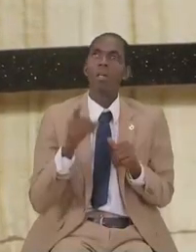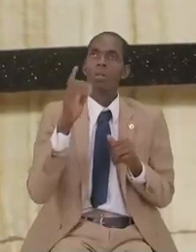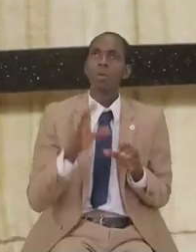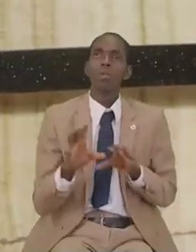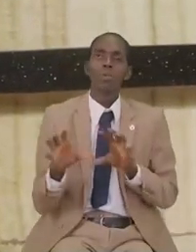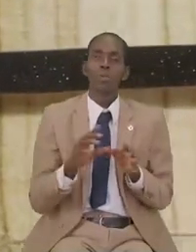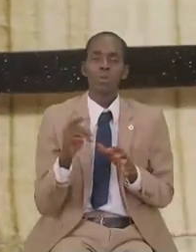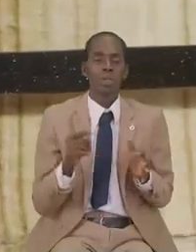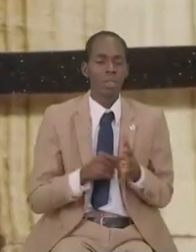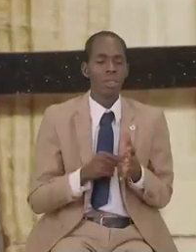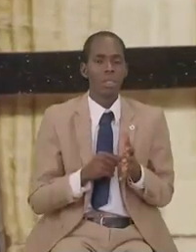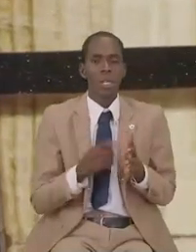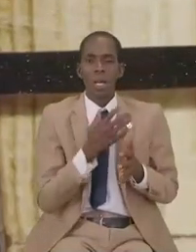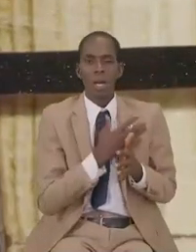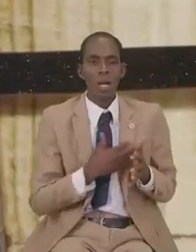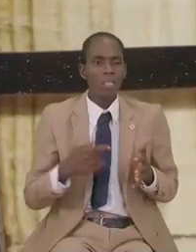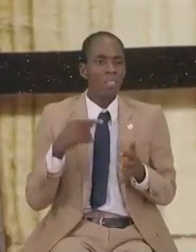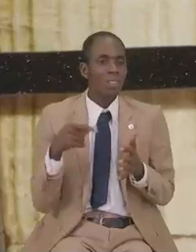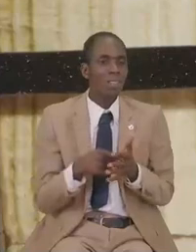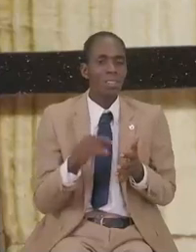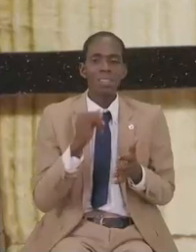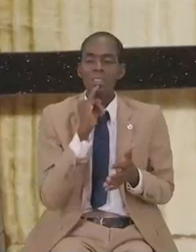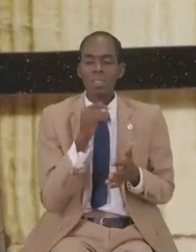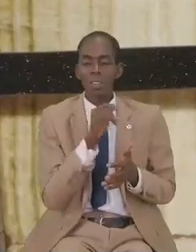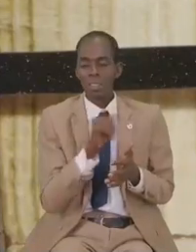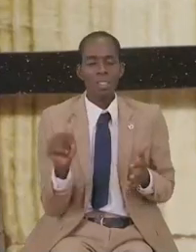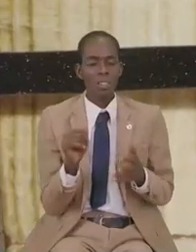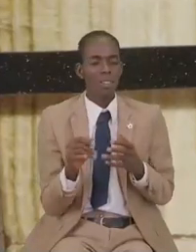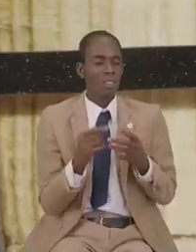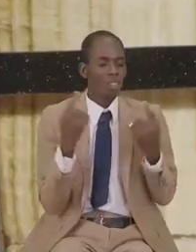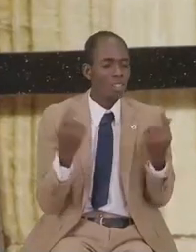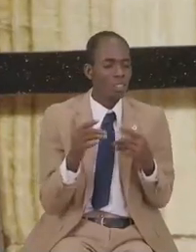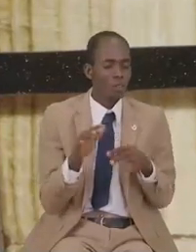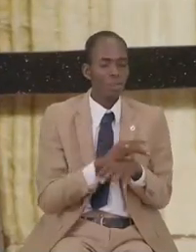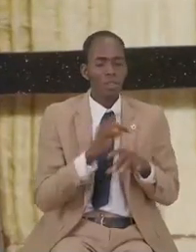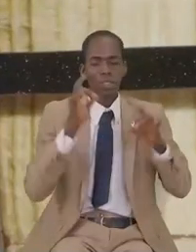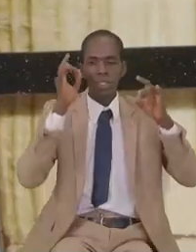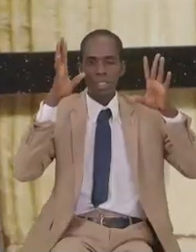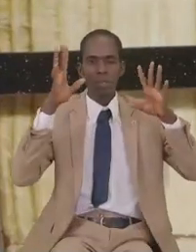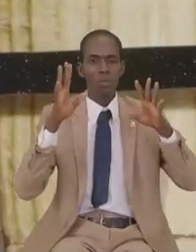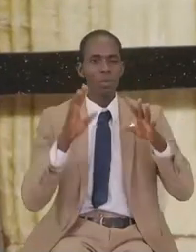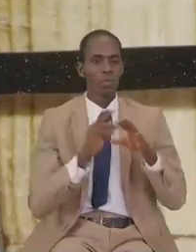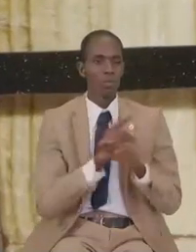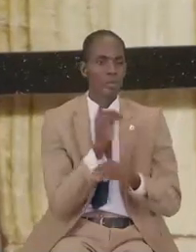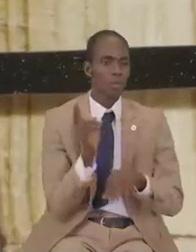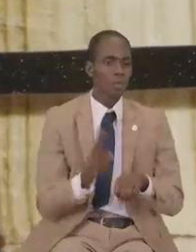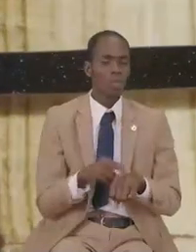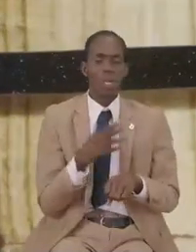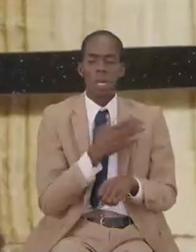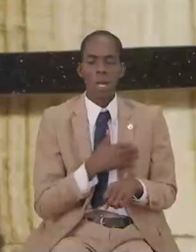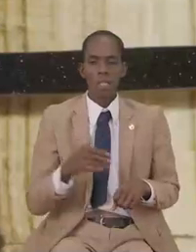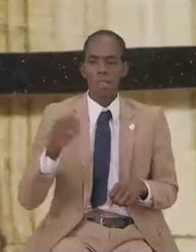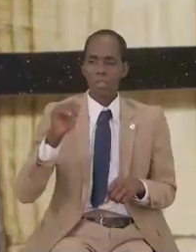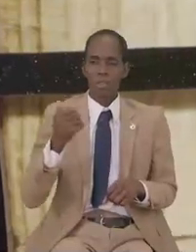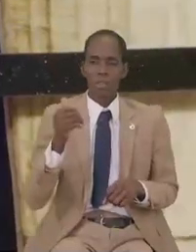Et Babylone est une nation très terrible. Et Nebuchadnezzar est un idolâtre. Au fait, il croit